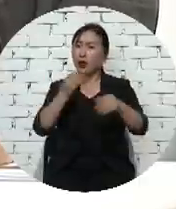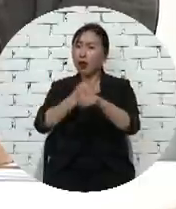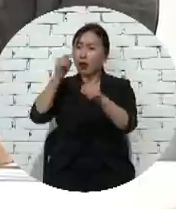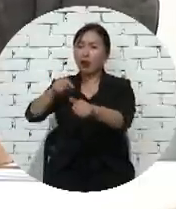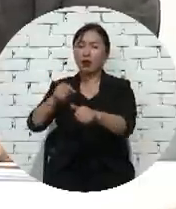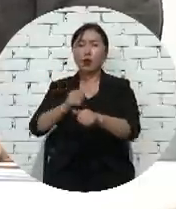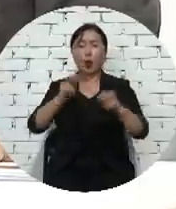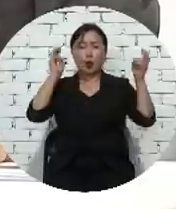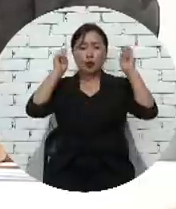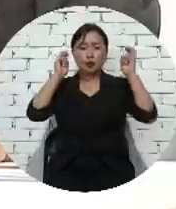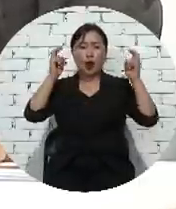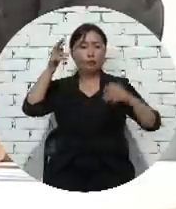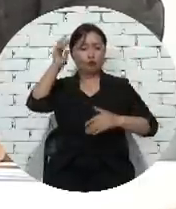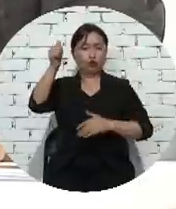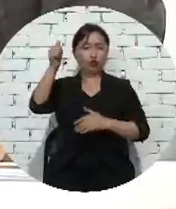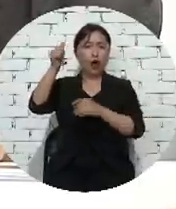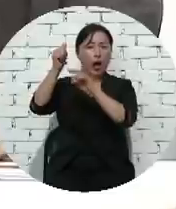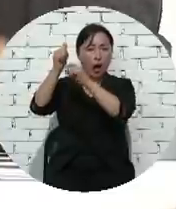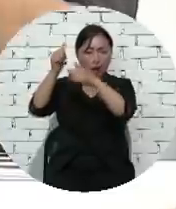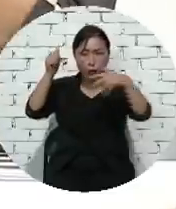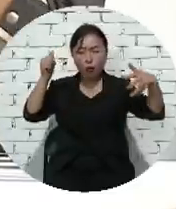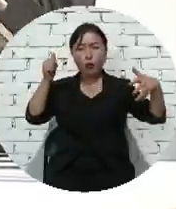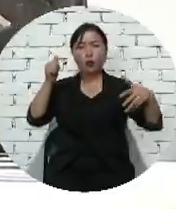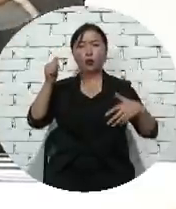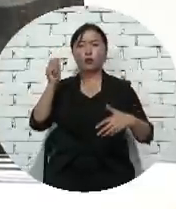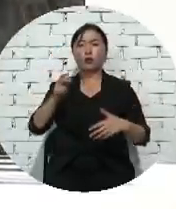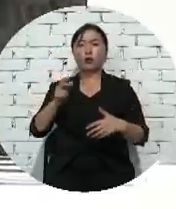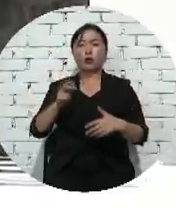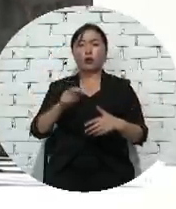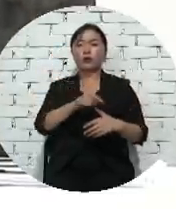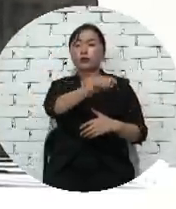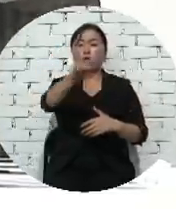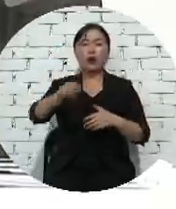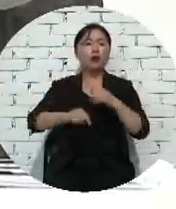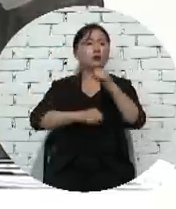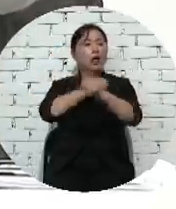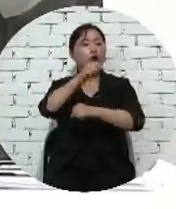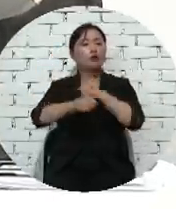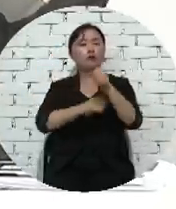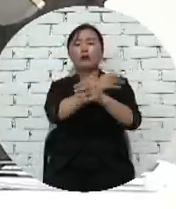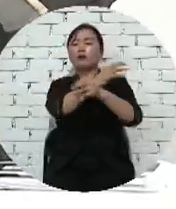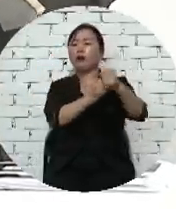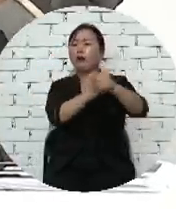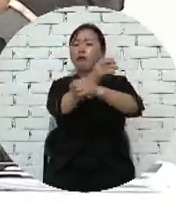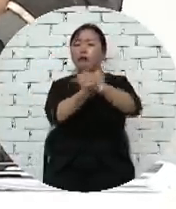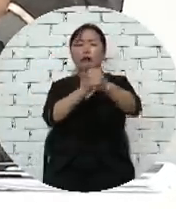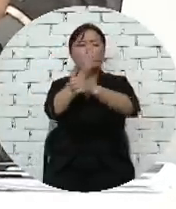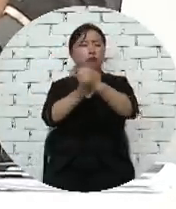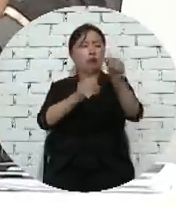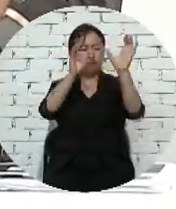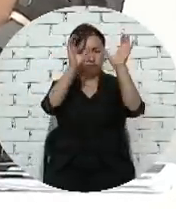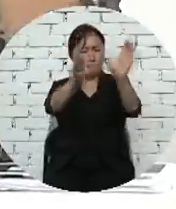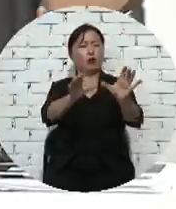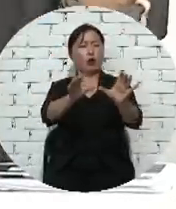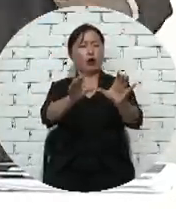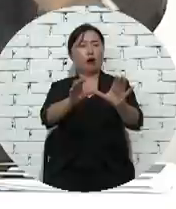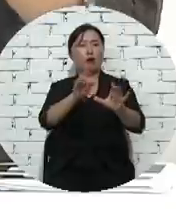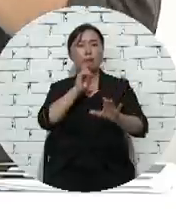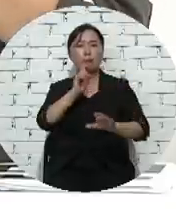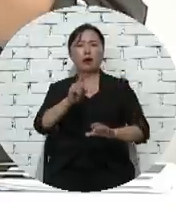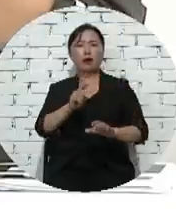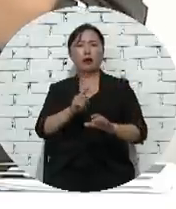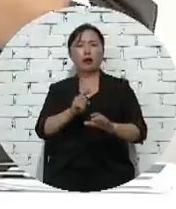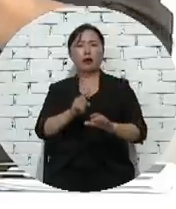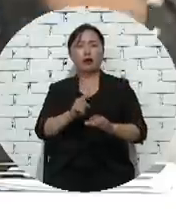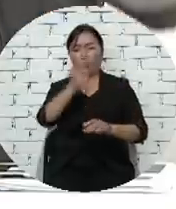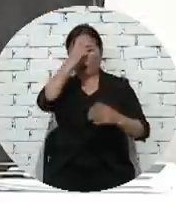창업주만이 아니라 그 뭐죠? 이분들이 뭐 그들의 자유로운 계약에 맡겨야 한다라고 하시는데 시장 국가가